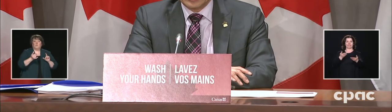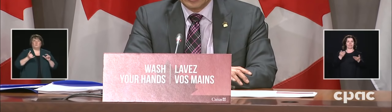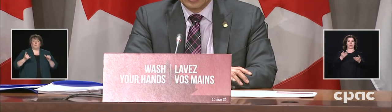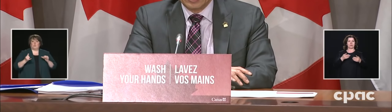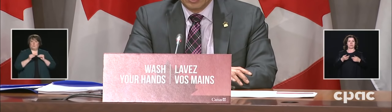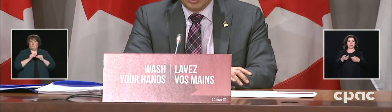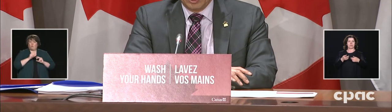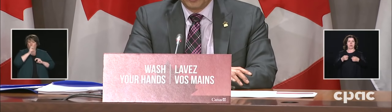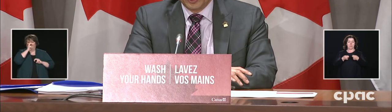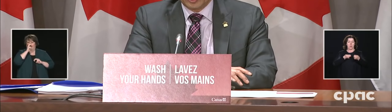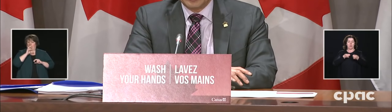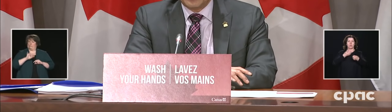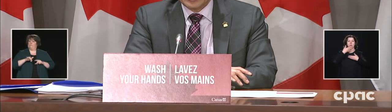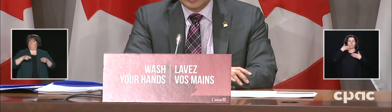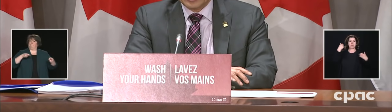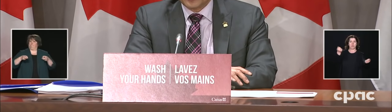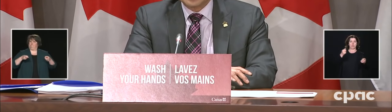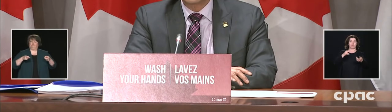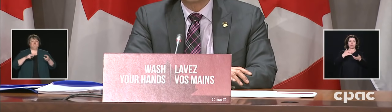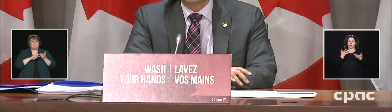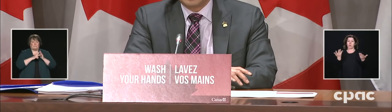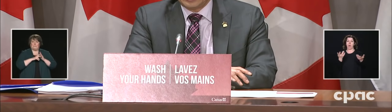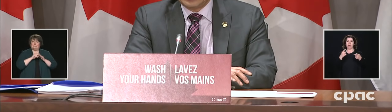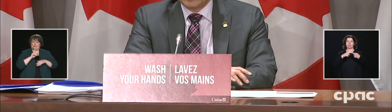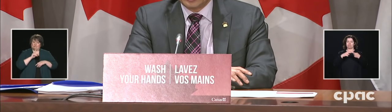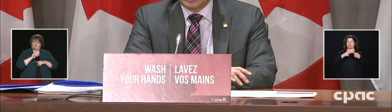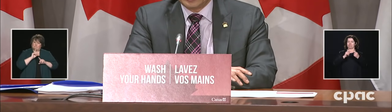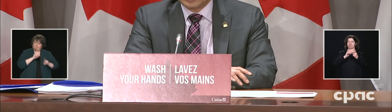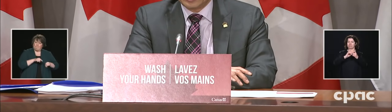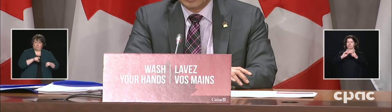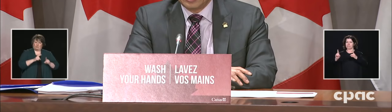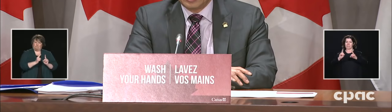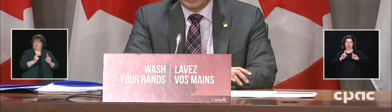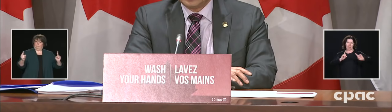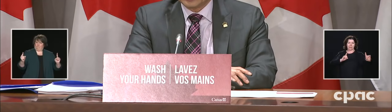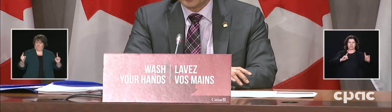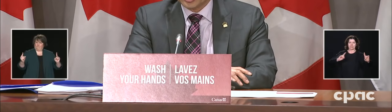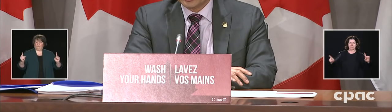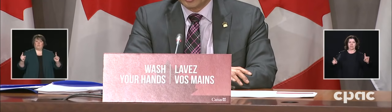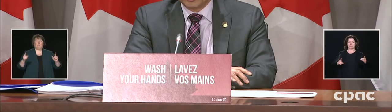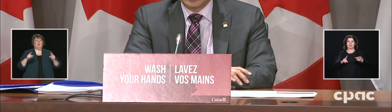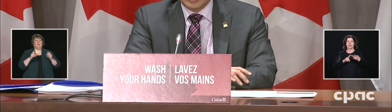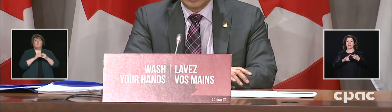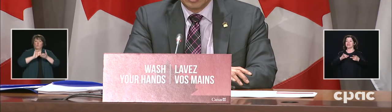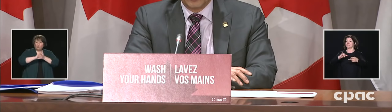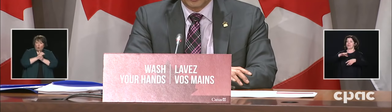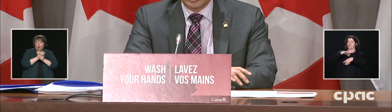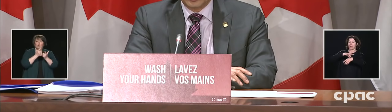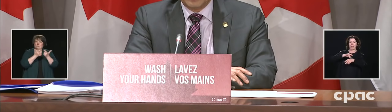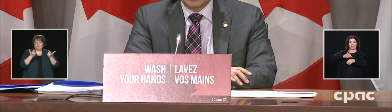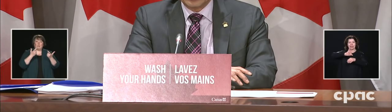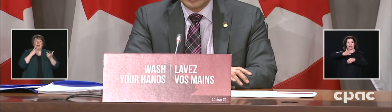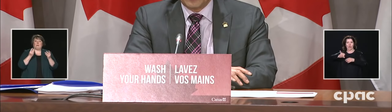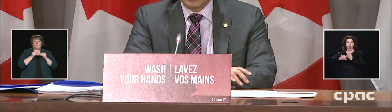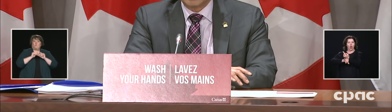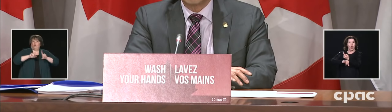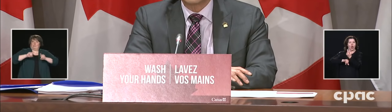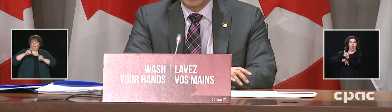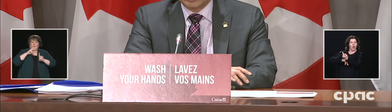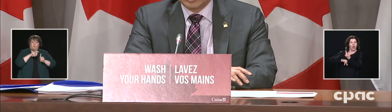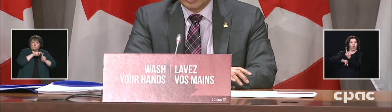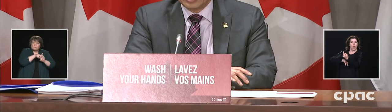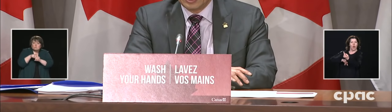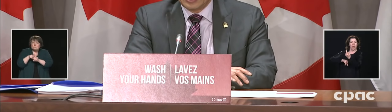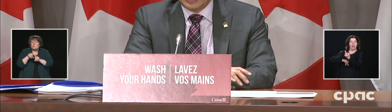l'éloignement physique, un plus grand dépistage pour cerner et isoler les cas et la recherche de contacts pour ensuite mettre ces personnes